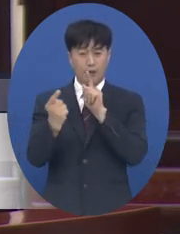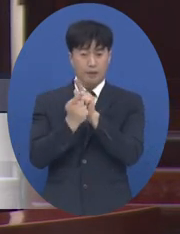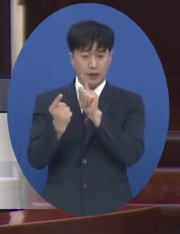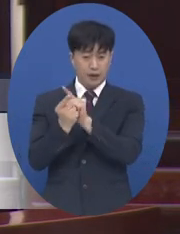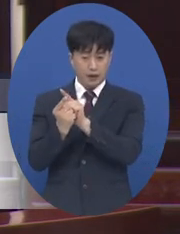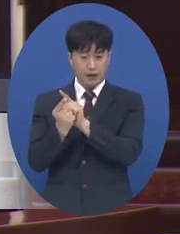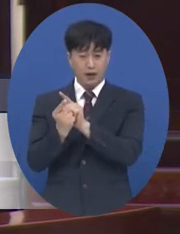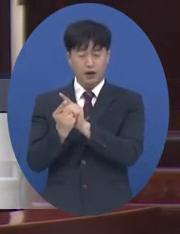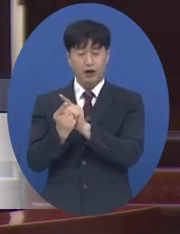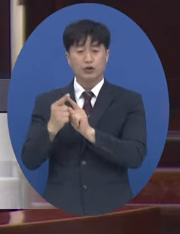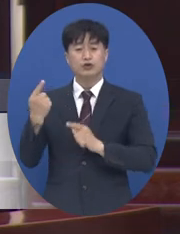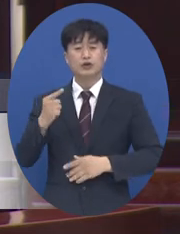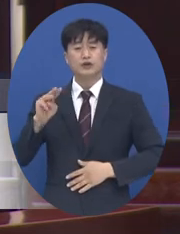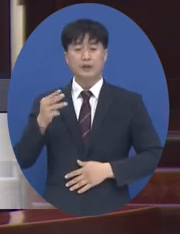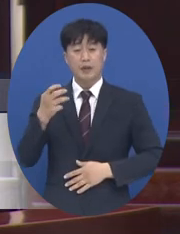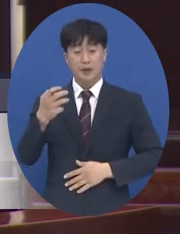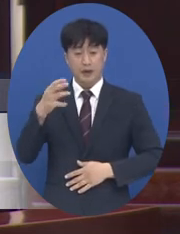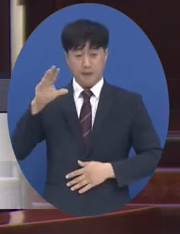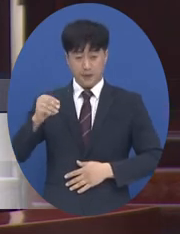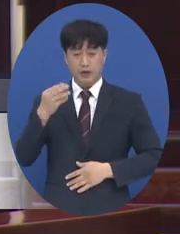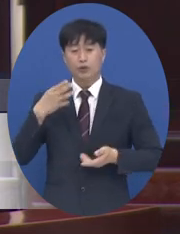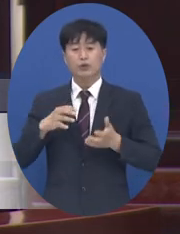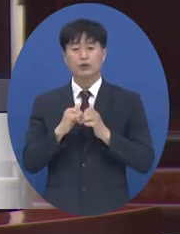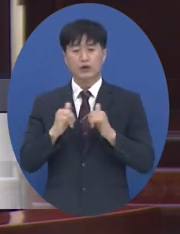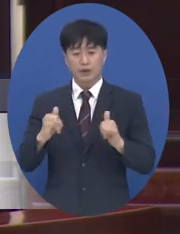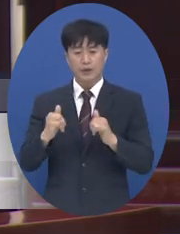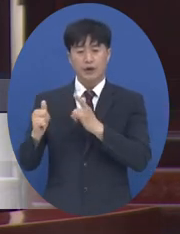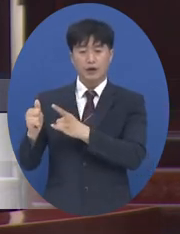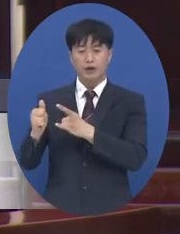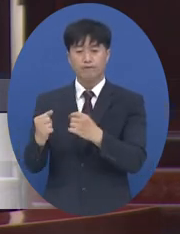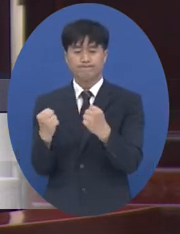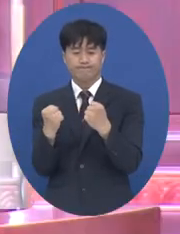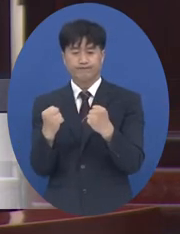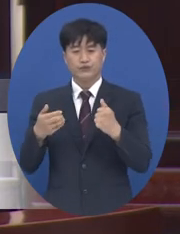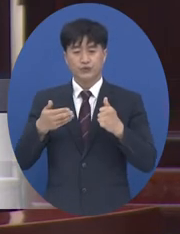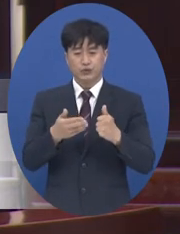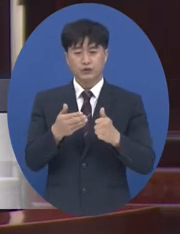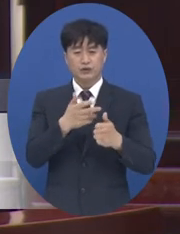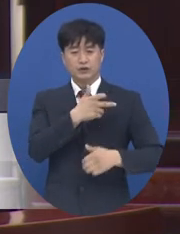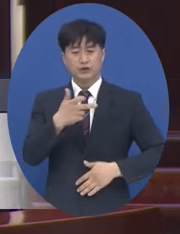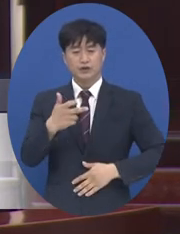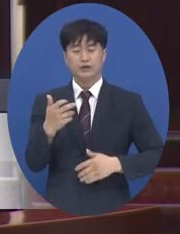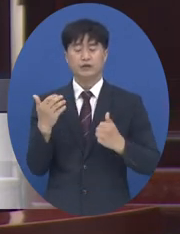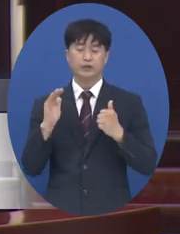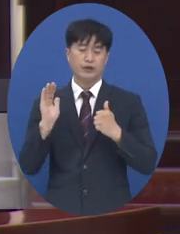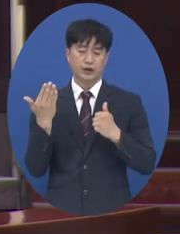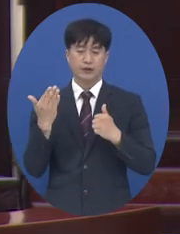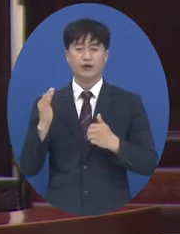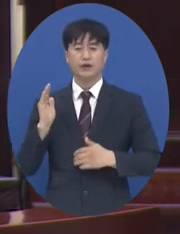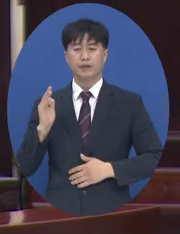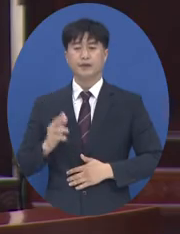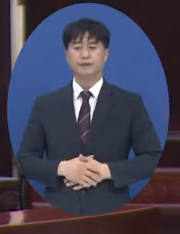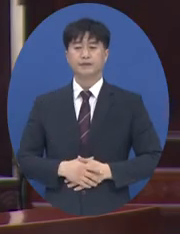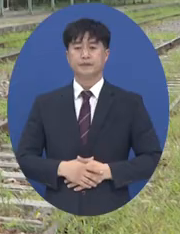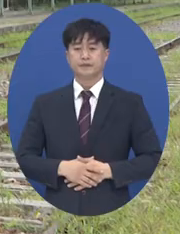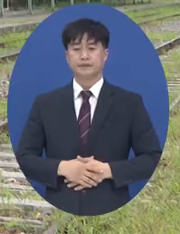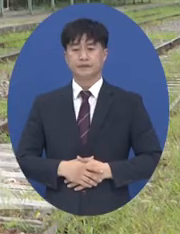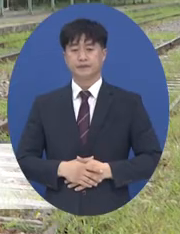계신 1,380만 우리 도민들께 활력을 불어넣는데 큰 힘이 될